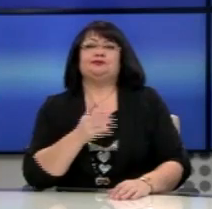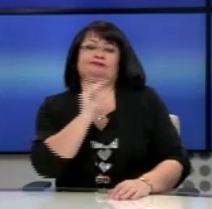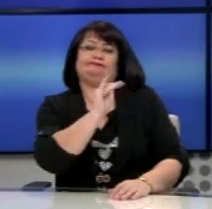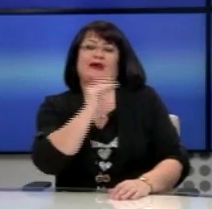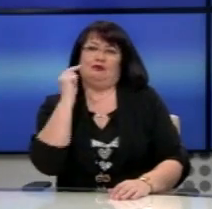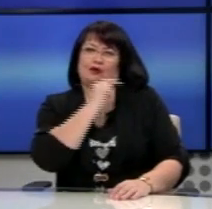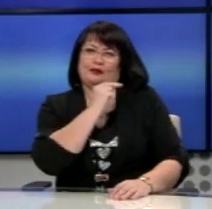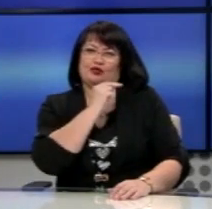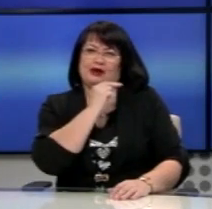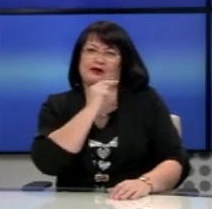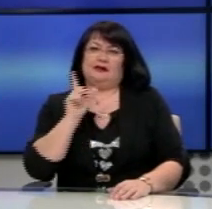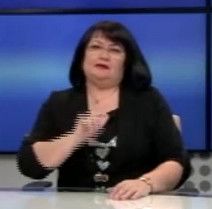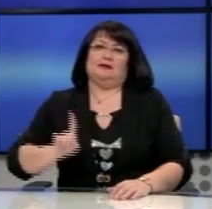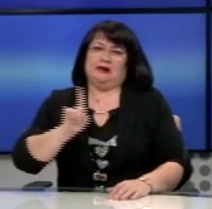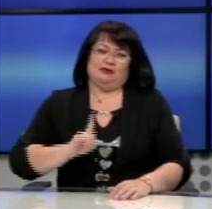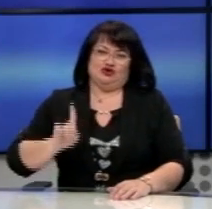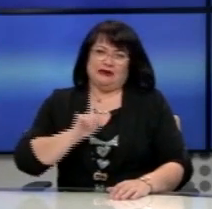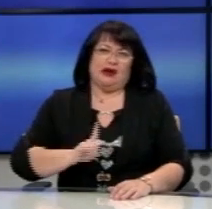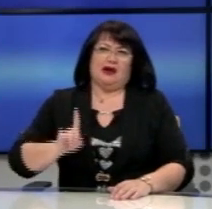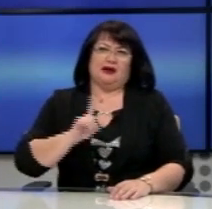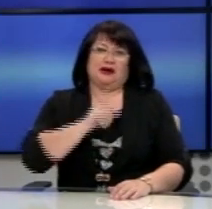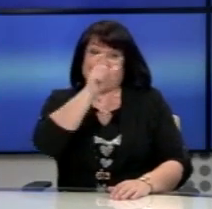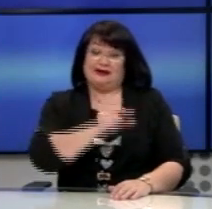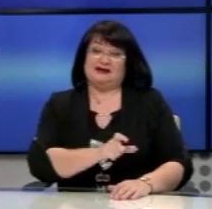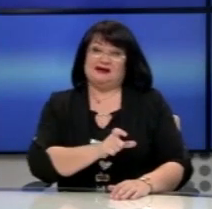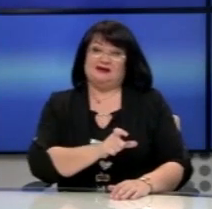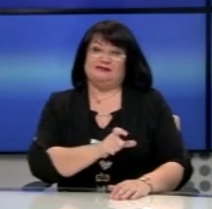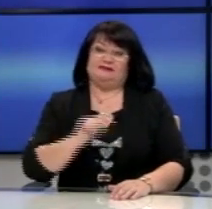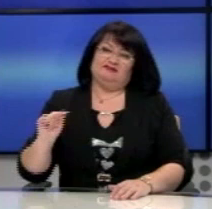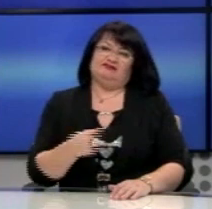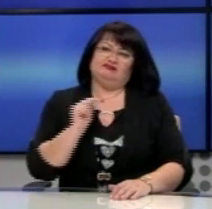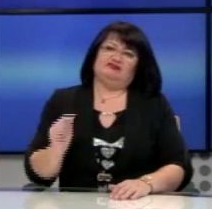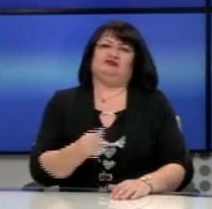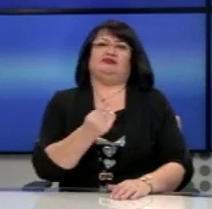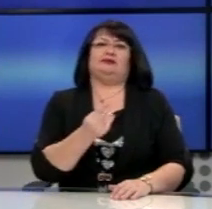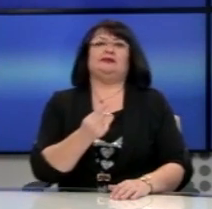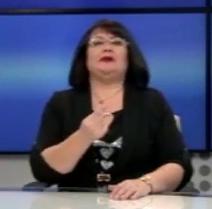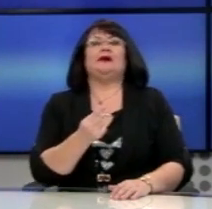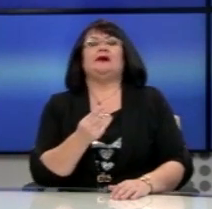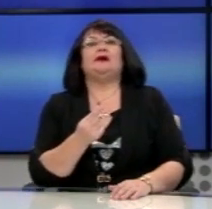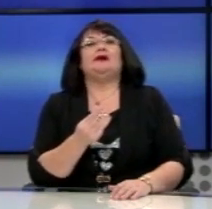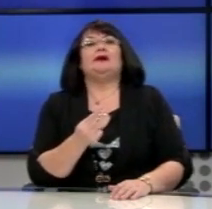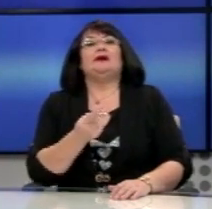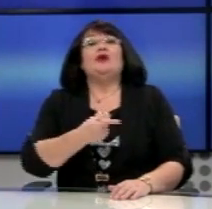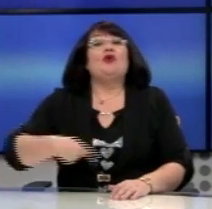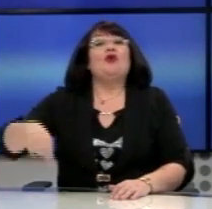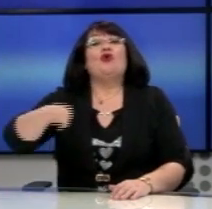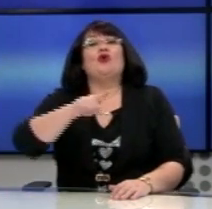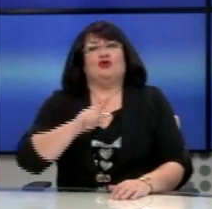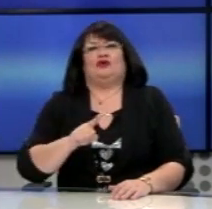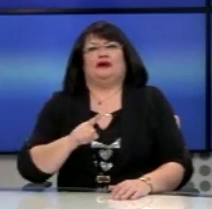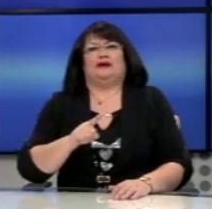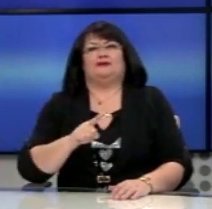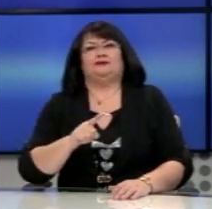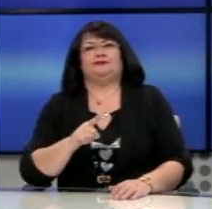Κύριε Μητσοτάκη, όπως έχετε στοχοποιήσει εδώ και καιρό όλους όσους ζητάνε